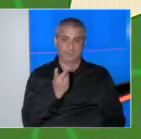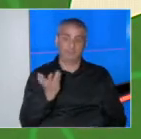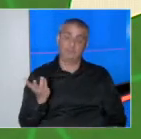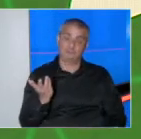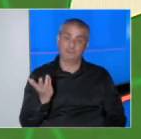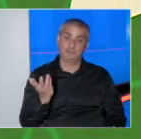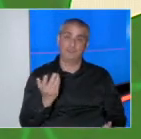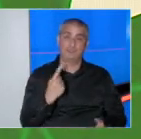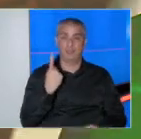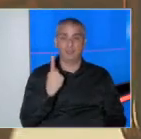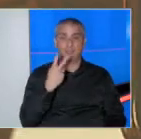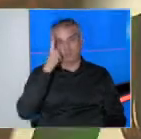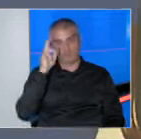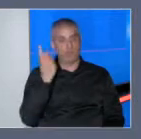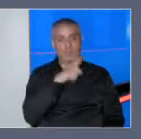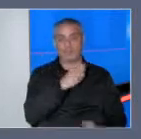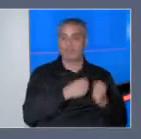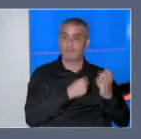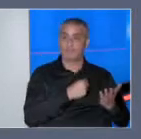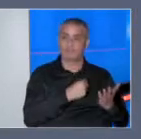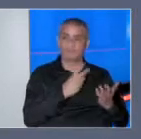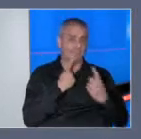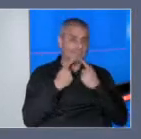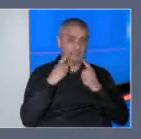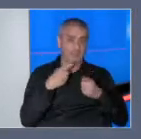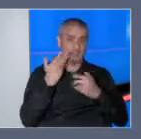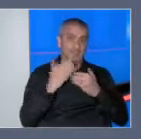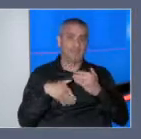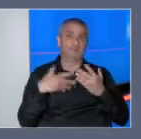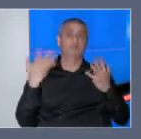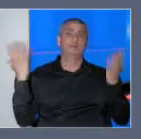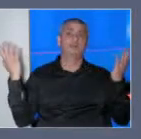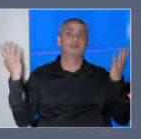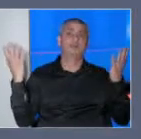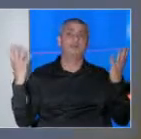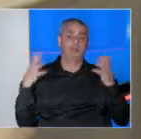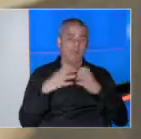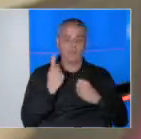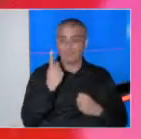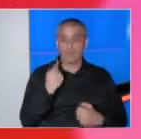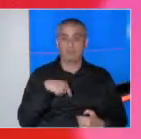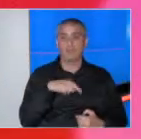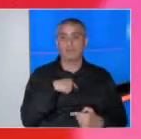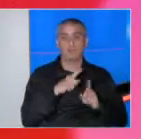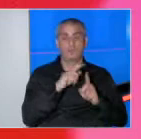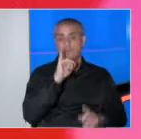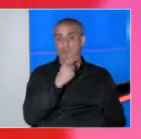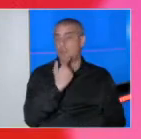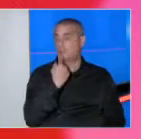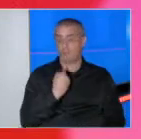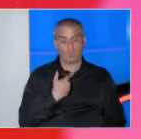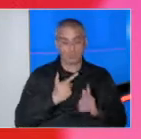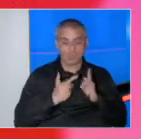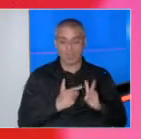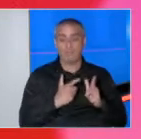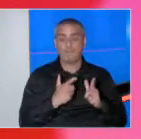מקצוות השונים, אחת מהליכוד, אחד ממרץ, על השיח הזה בסופו של דבר. עם אחד אנחנו, כמו שיאיר גולן אומר, אנחנו